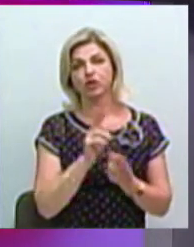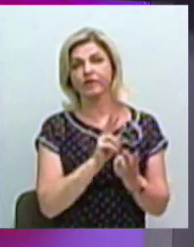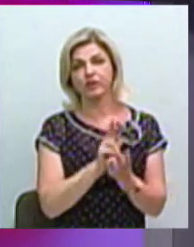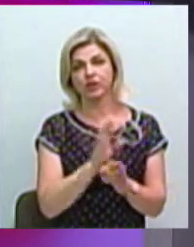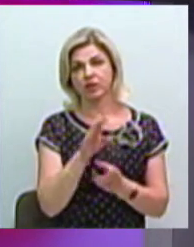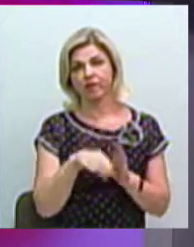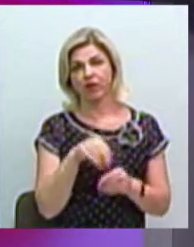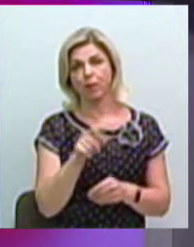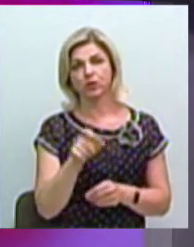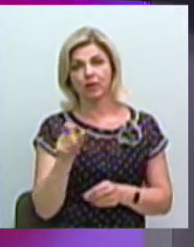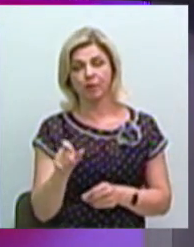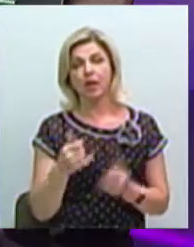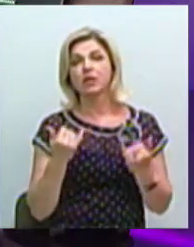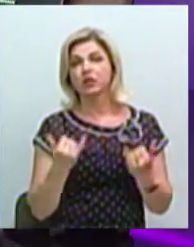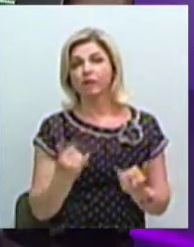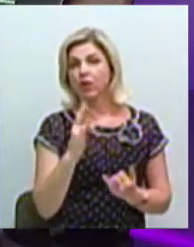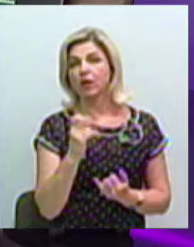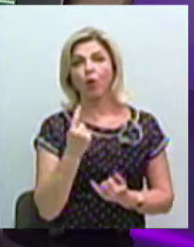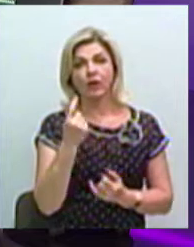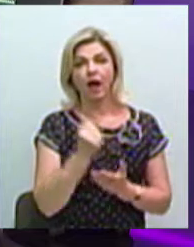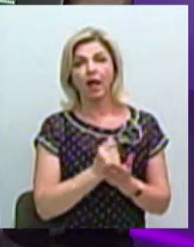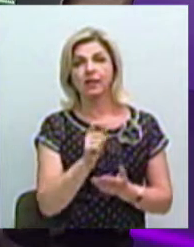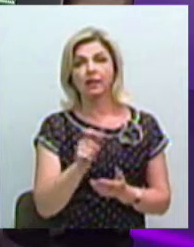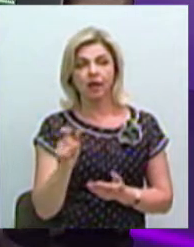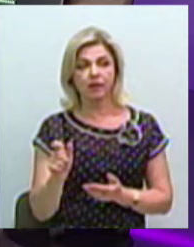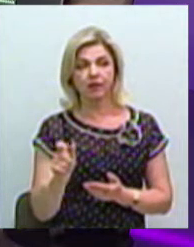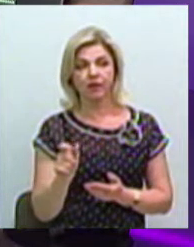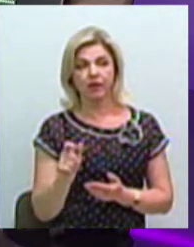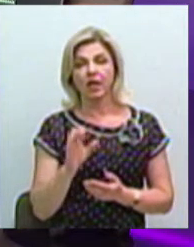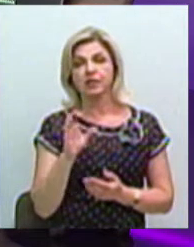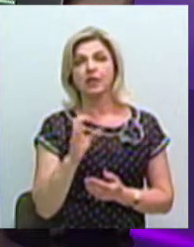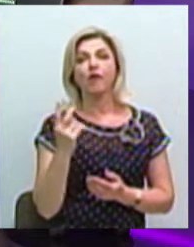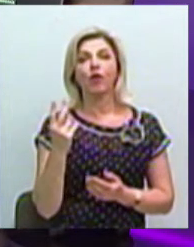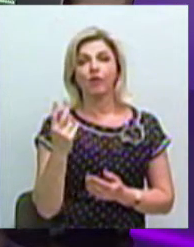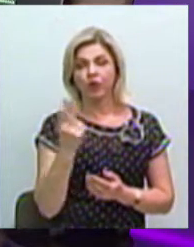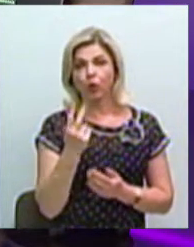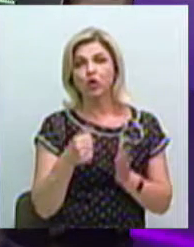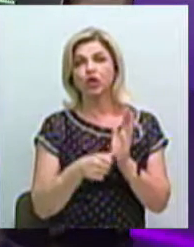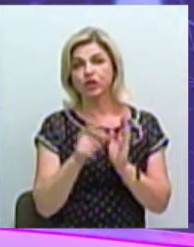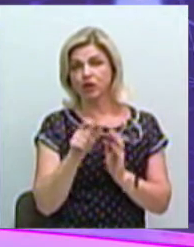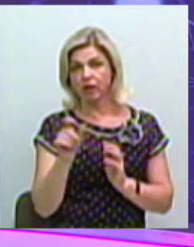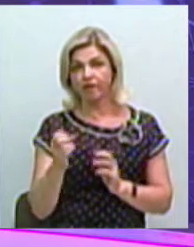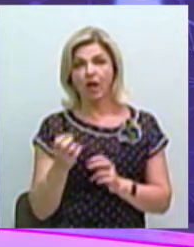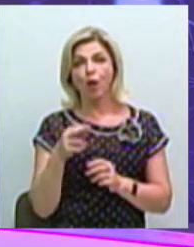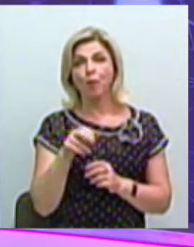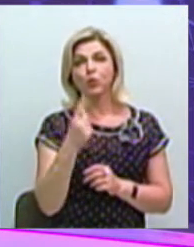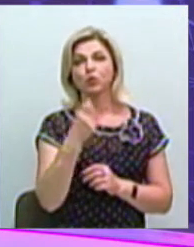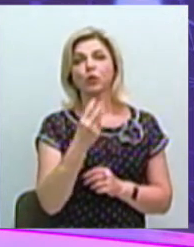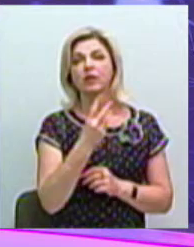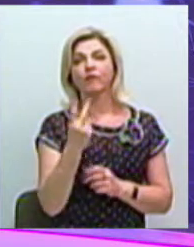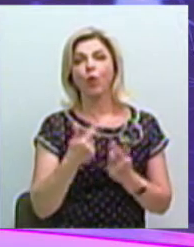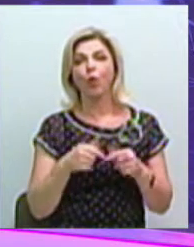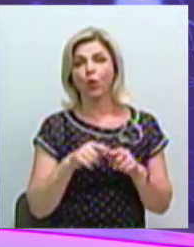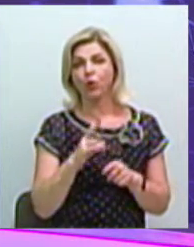з виборцями. Тож сьогодні жоден з кандидатів, з другої шістки кандидатів народні депутати по 132-му округу,